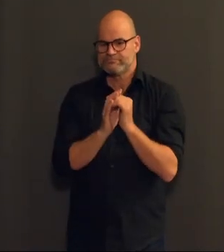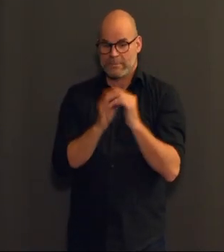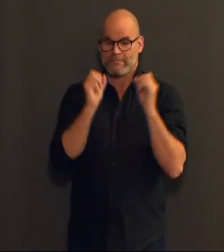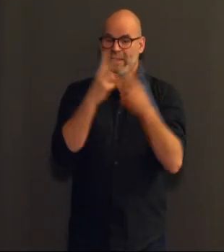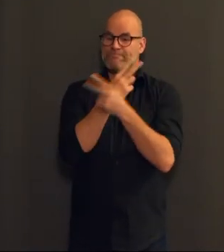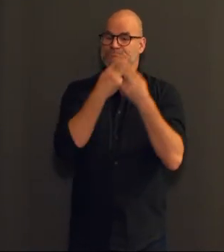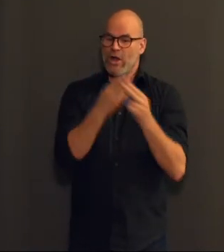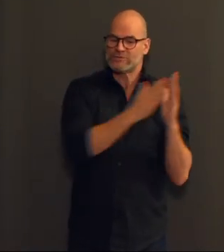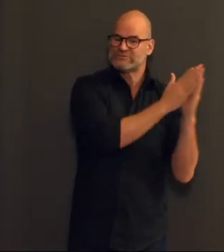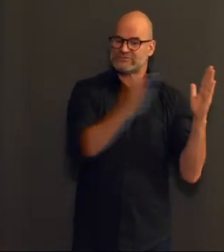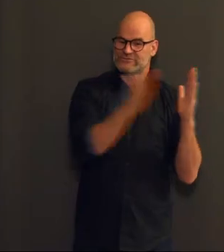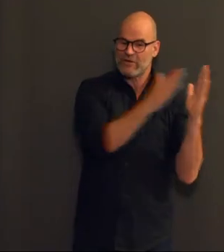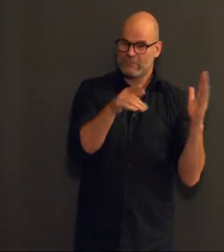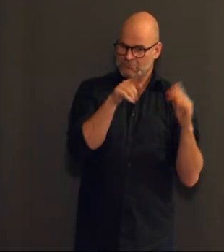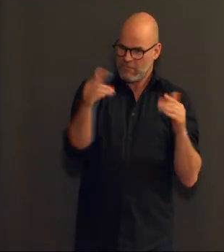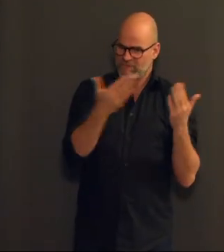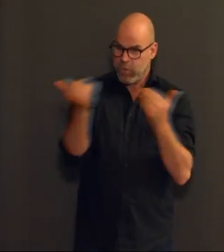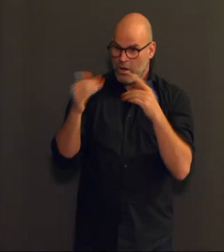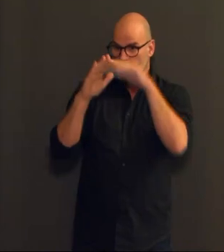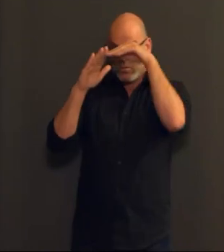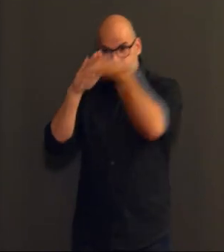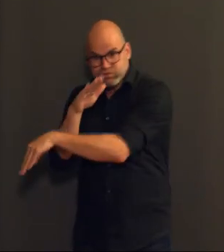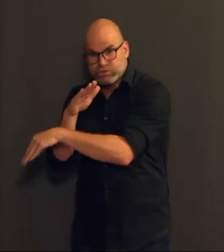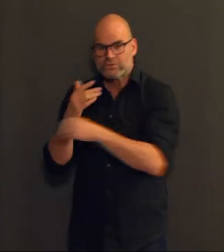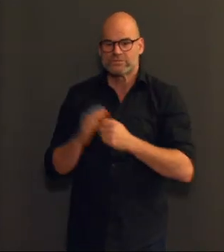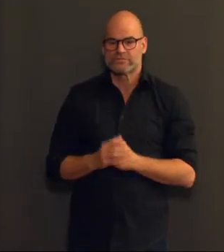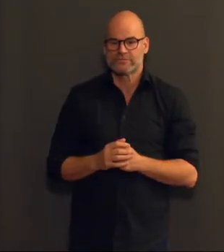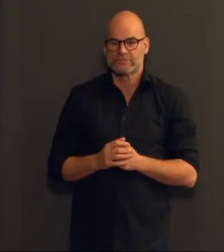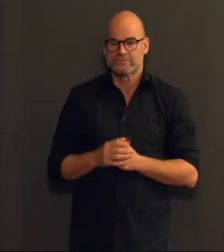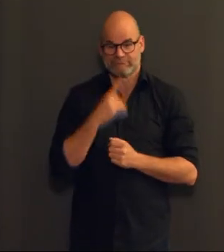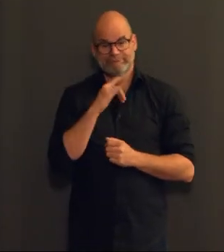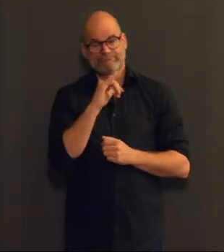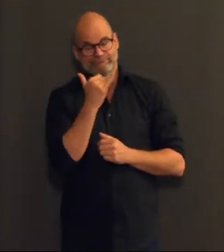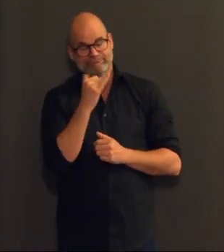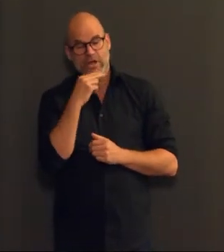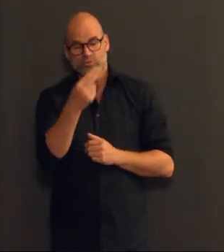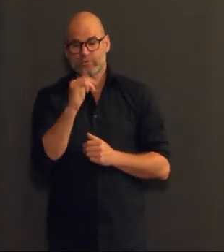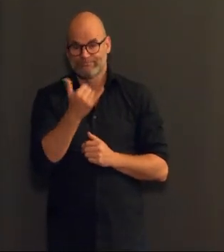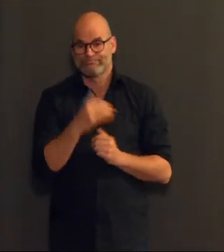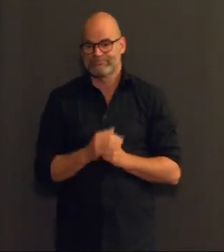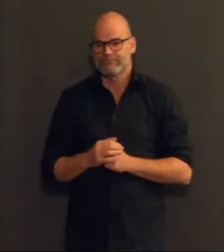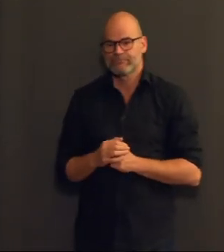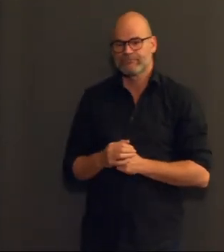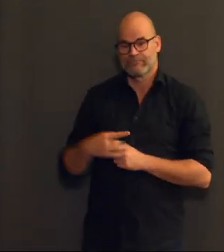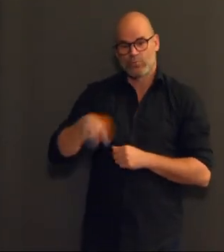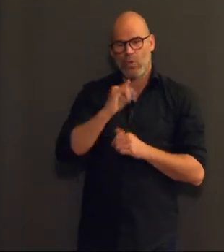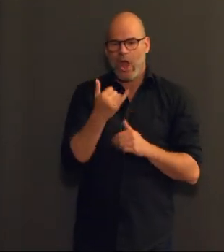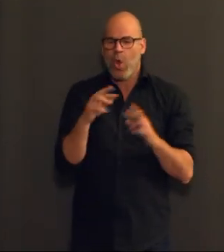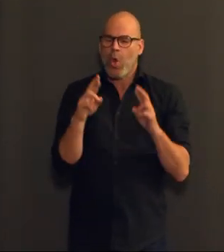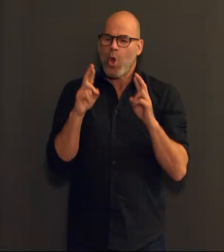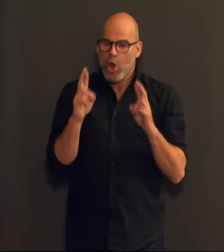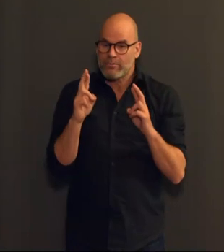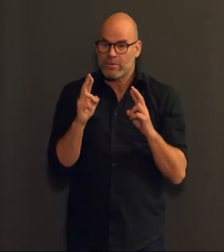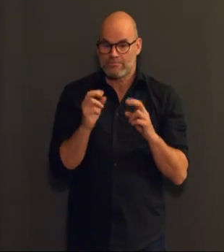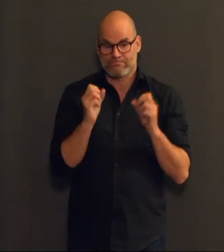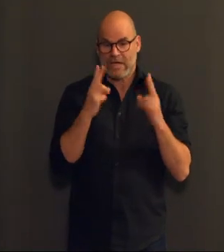We hadden natuurlijk wel gehoopt op een scherpere daling na die paaspauze. Voorlopig zien we dat nog niet. Omdat